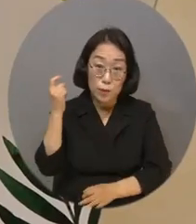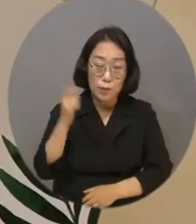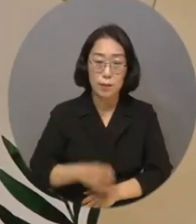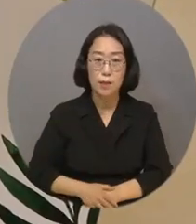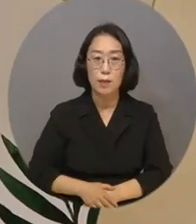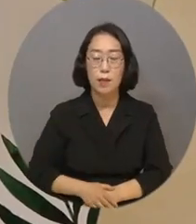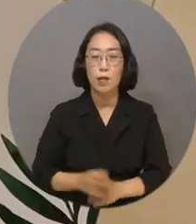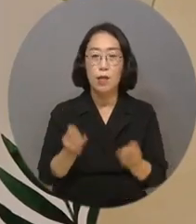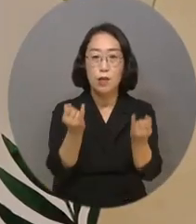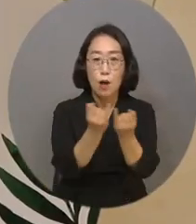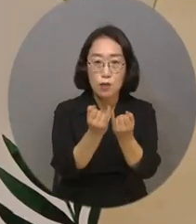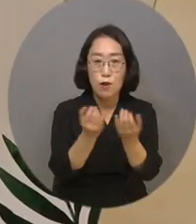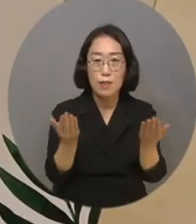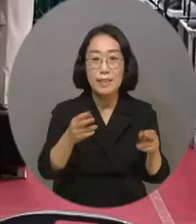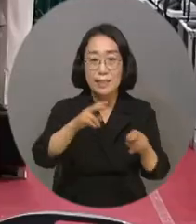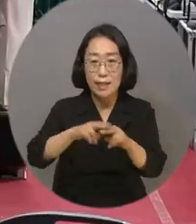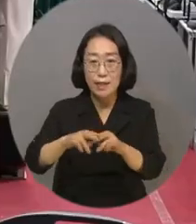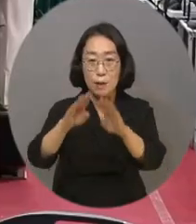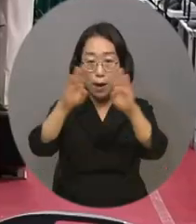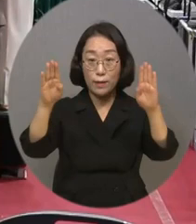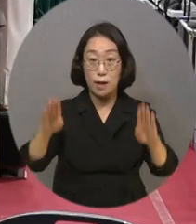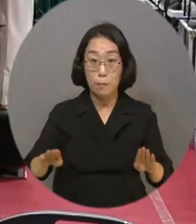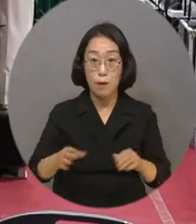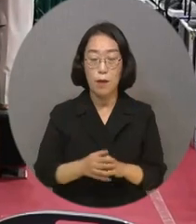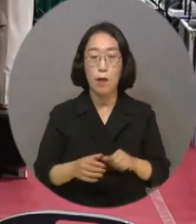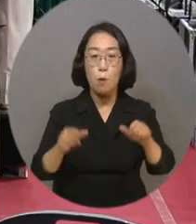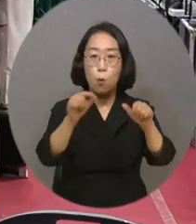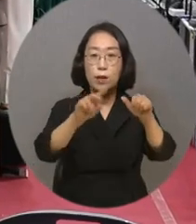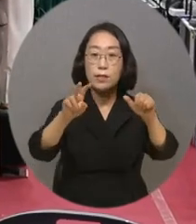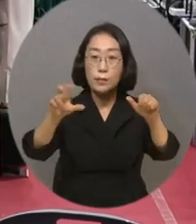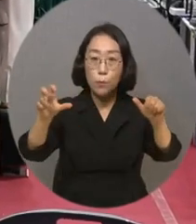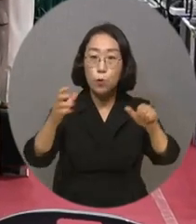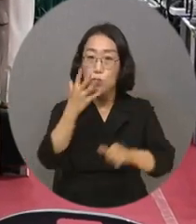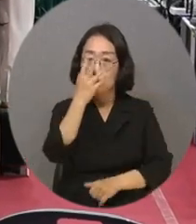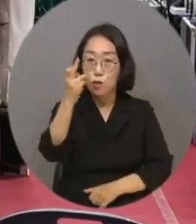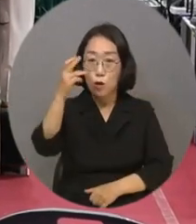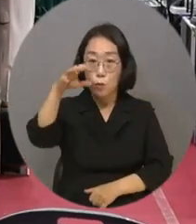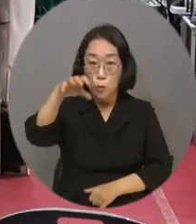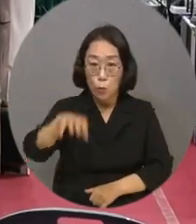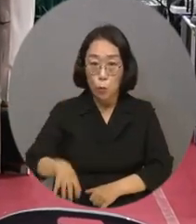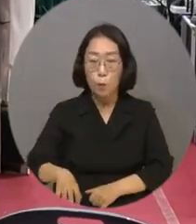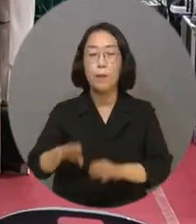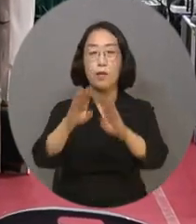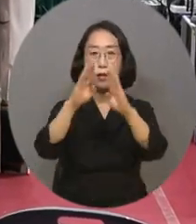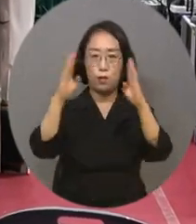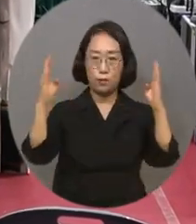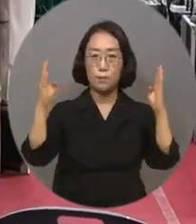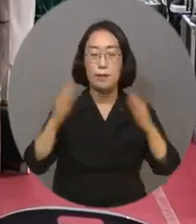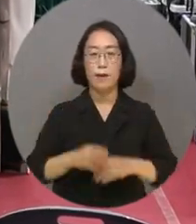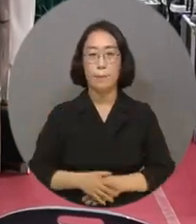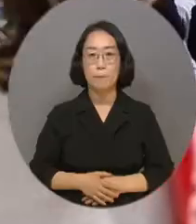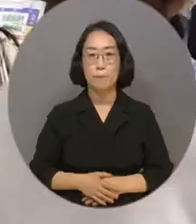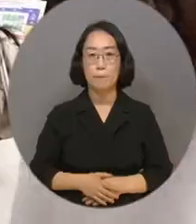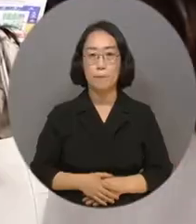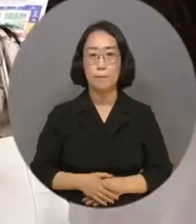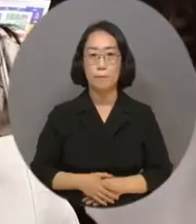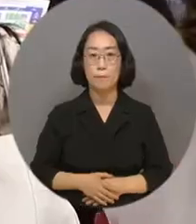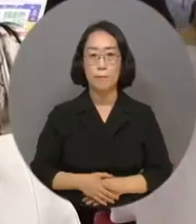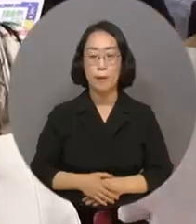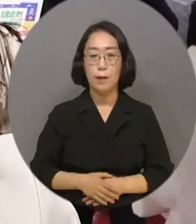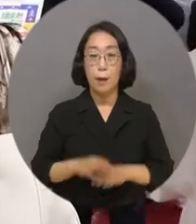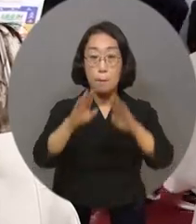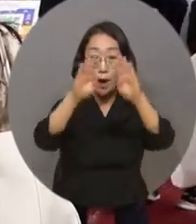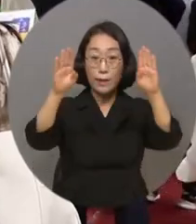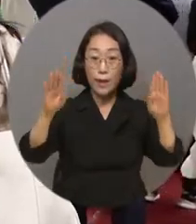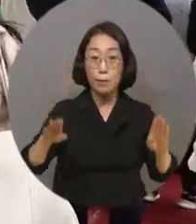전남 여성 일자리 박람회가 지난 25일 순천 팔마체육관에서 열렸습니다. 이번